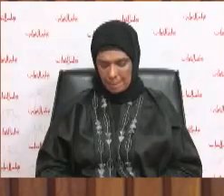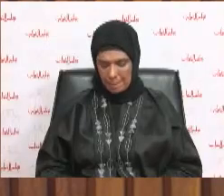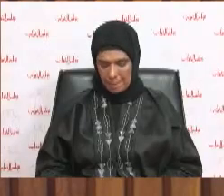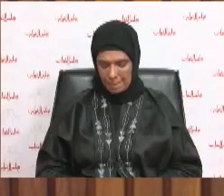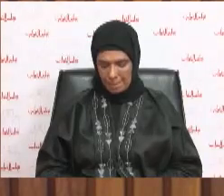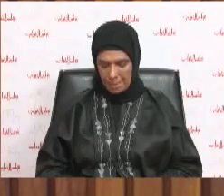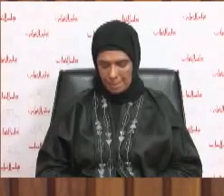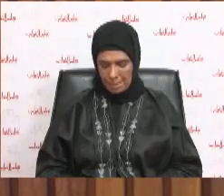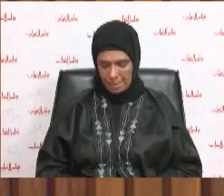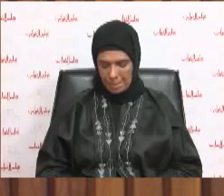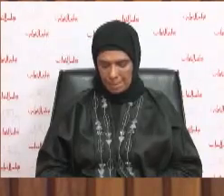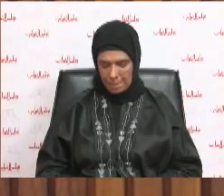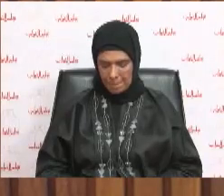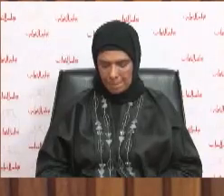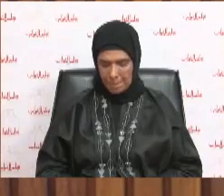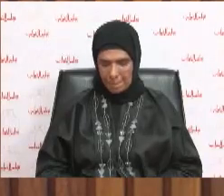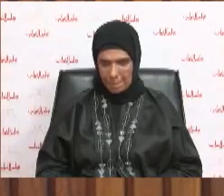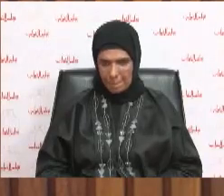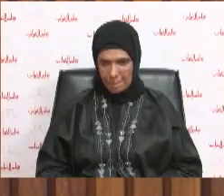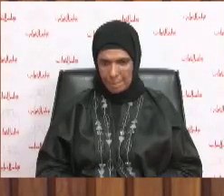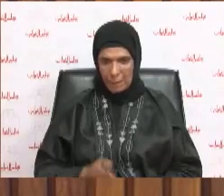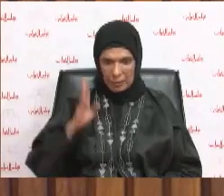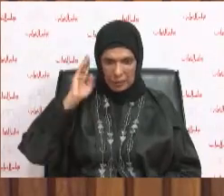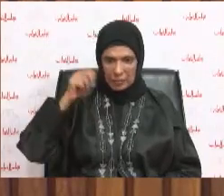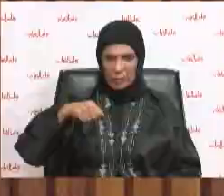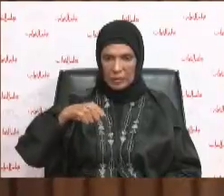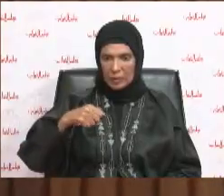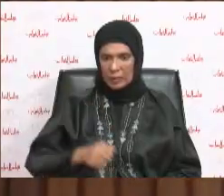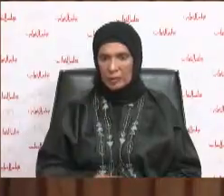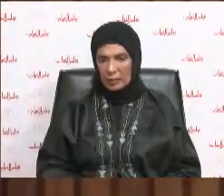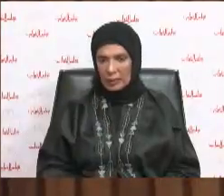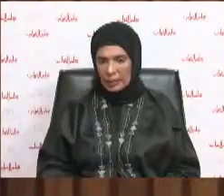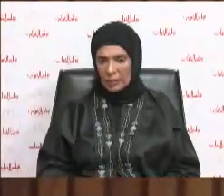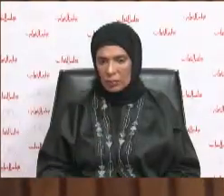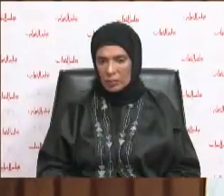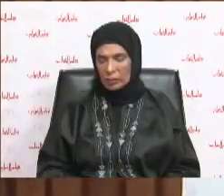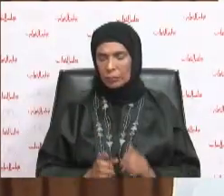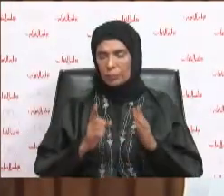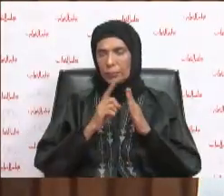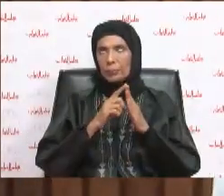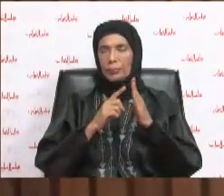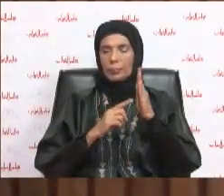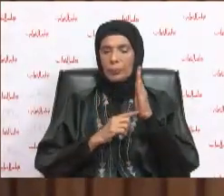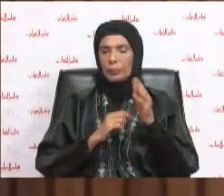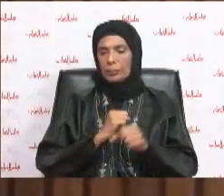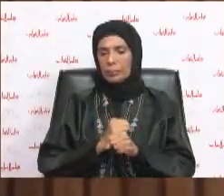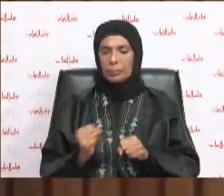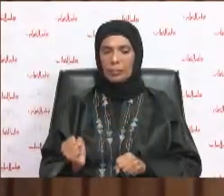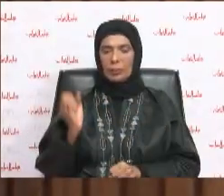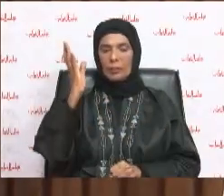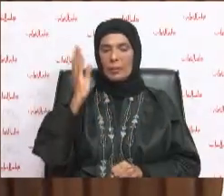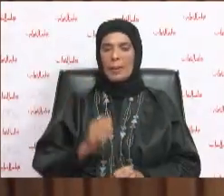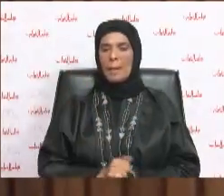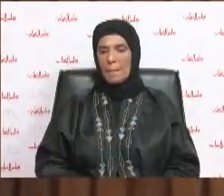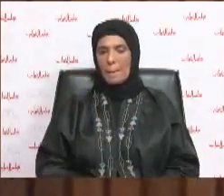محمد جناحي تفضل. السلام عليكم. علي الرئيس، القانون المشروع بقانون من